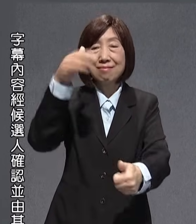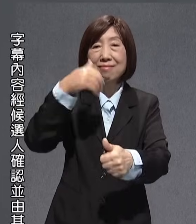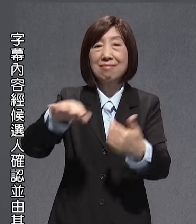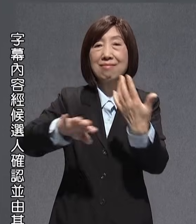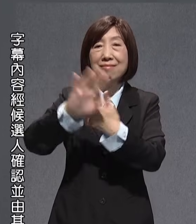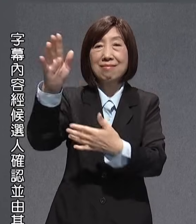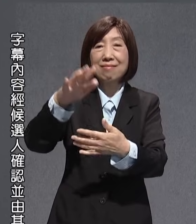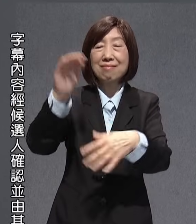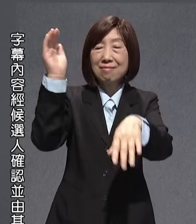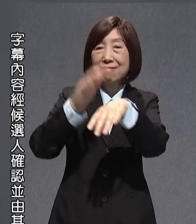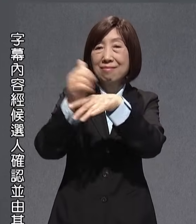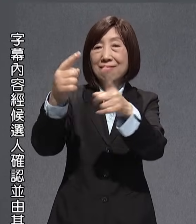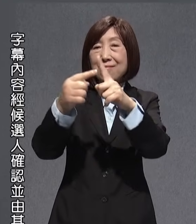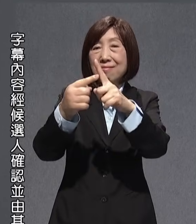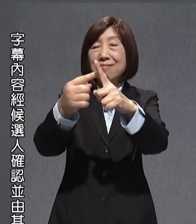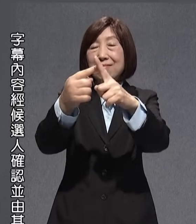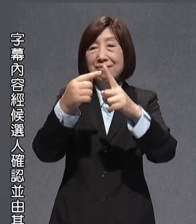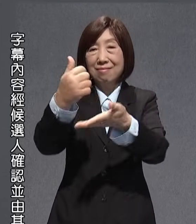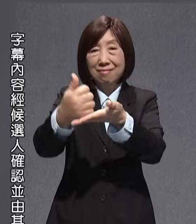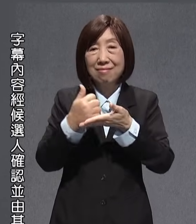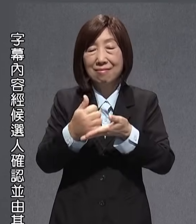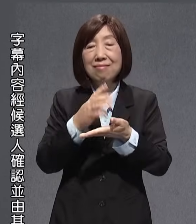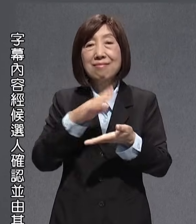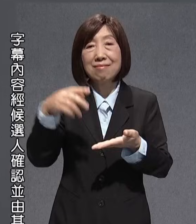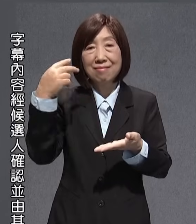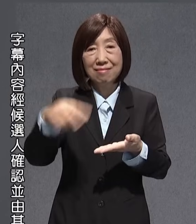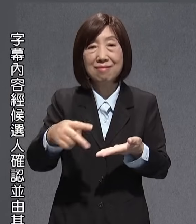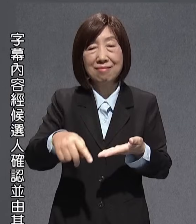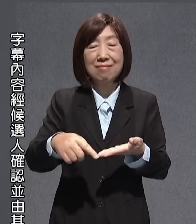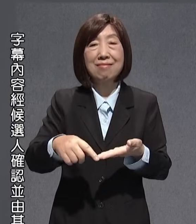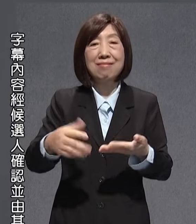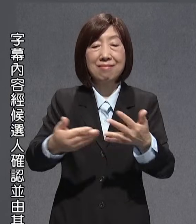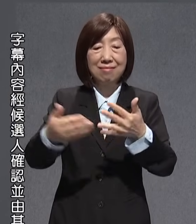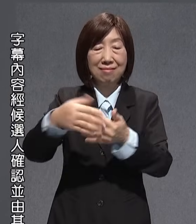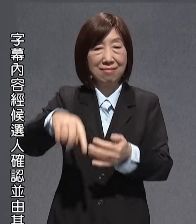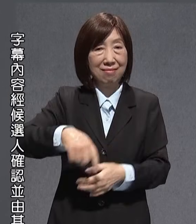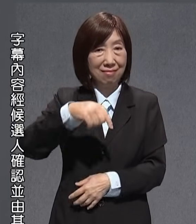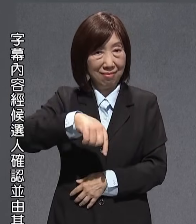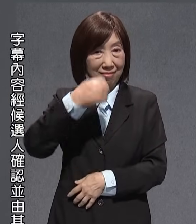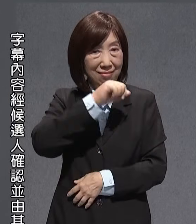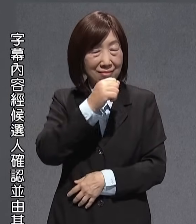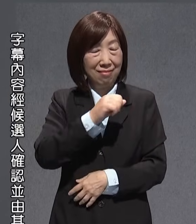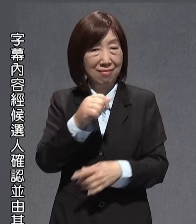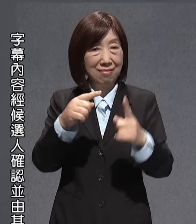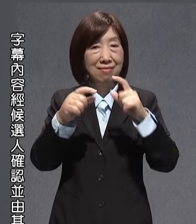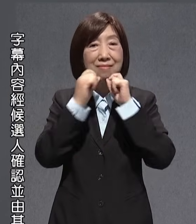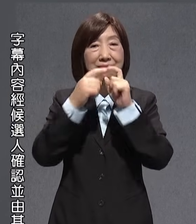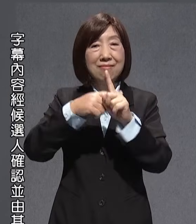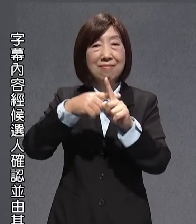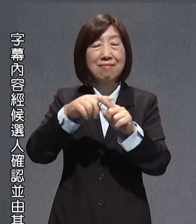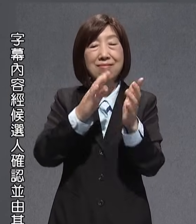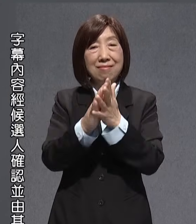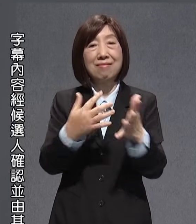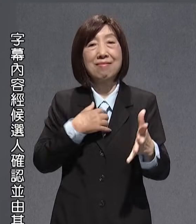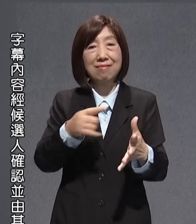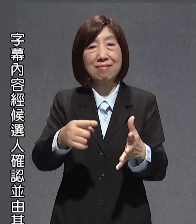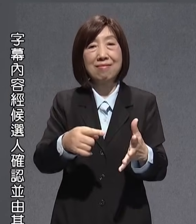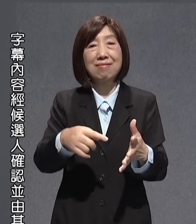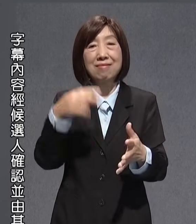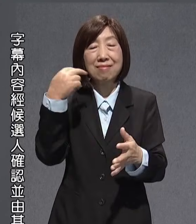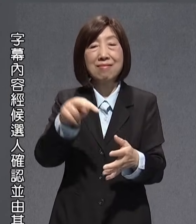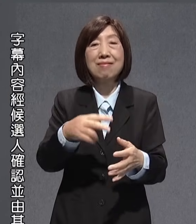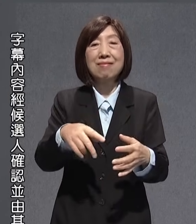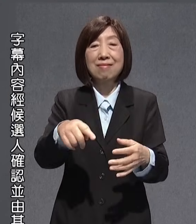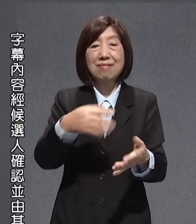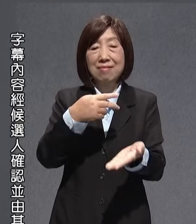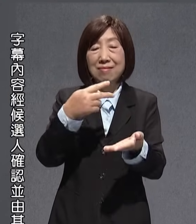高阶人才，同时要提升本国的高教品质，也要鼓励壮世代重回职场，这样才能够解决